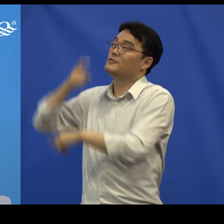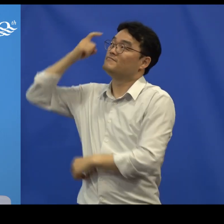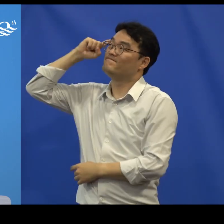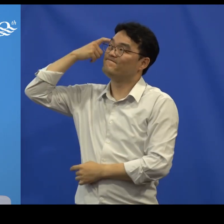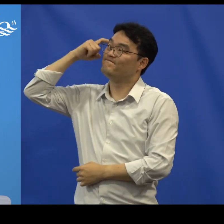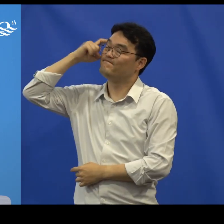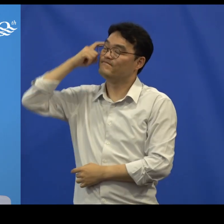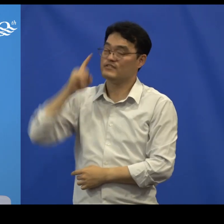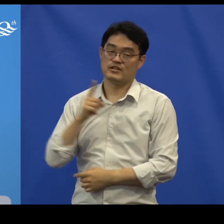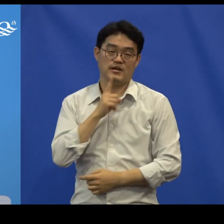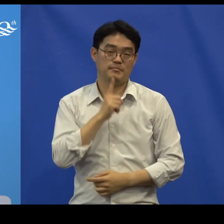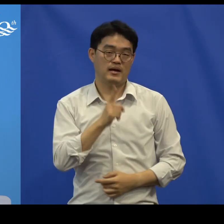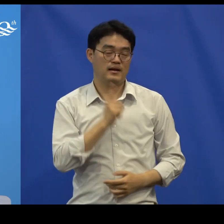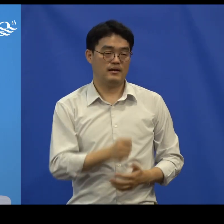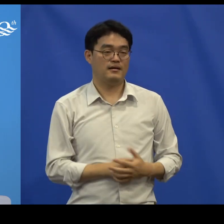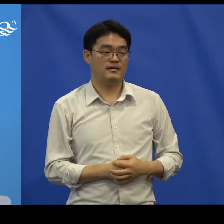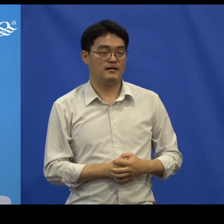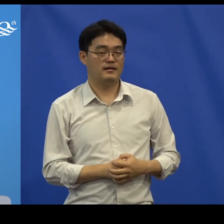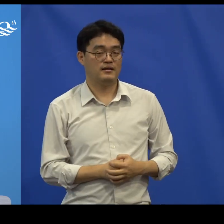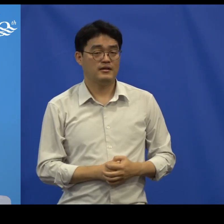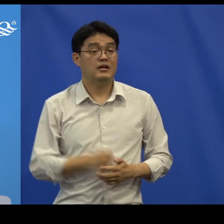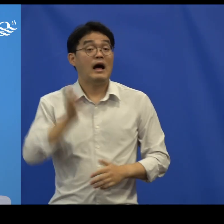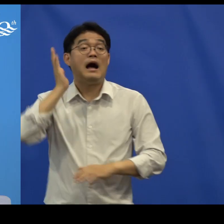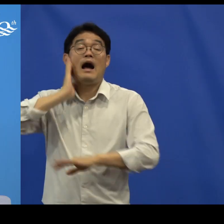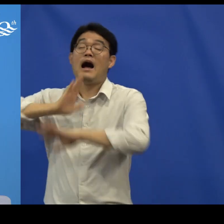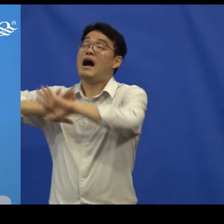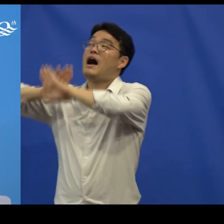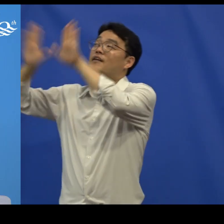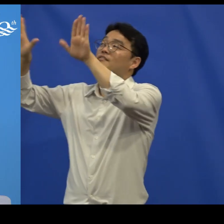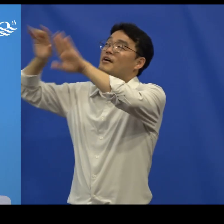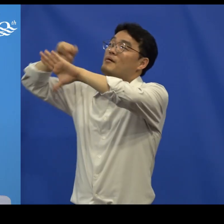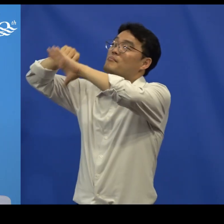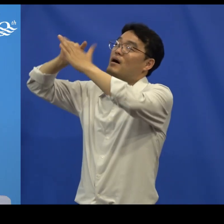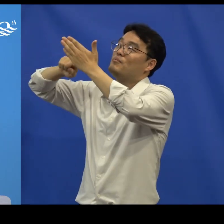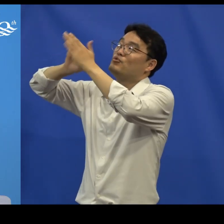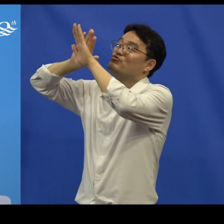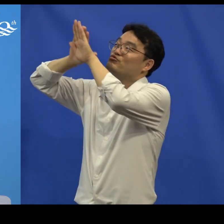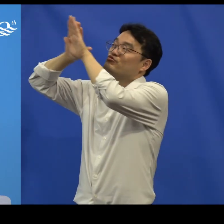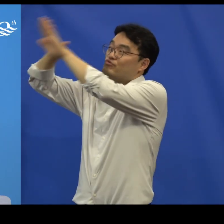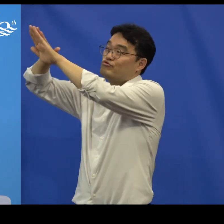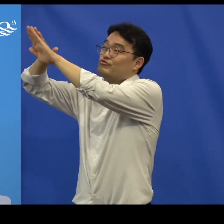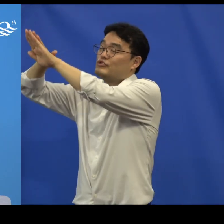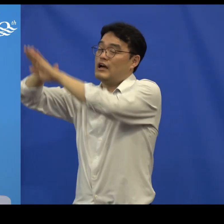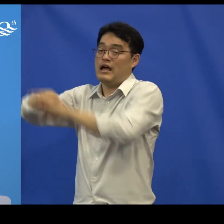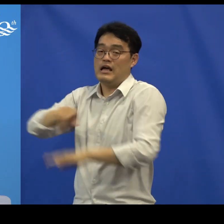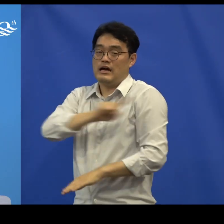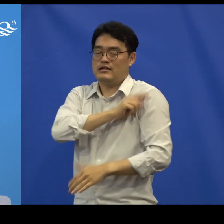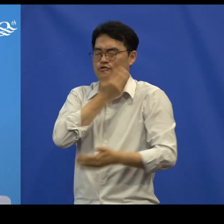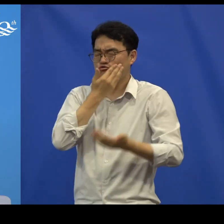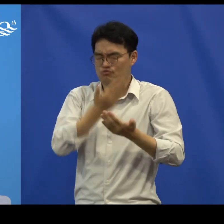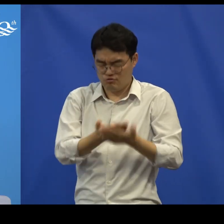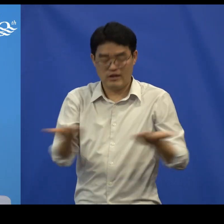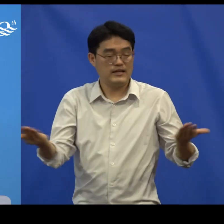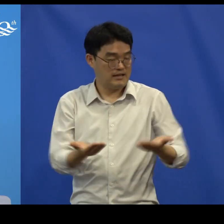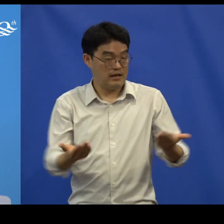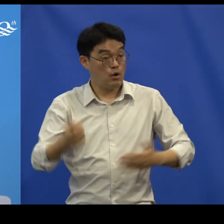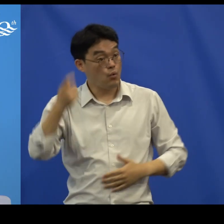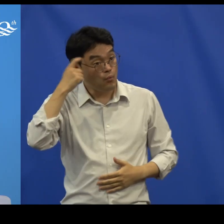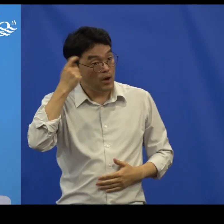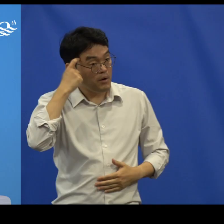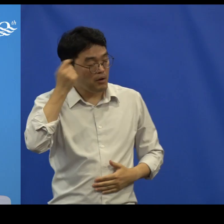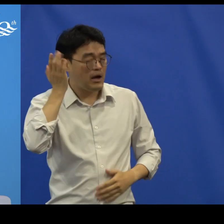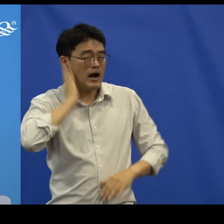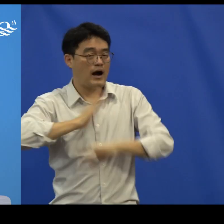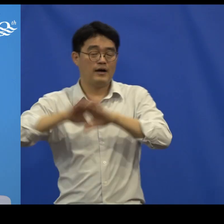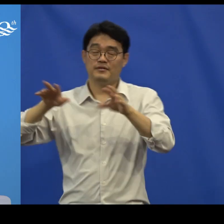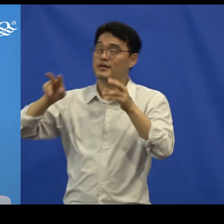마음을 두는 것은 현실을 도피하는 게 아니다. 오히려 가장 실제적인 일을 하게 만든다. 왜냐하면 하늘을 바라보는 사람만이 이 땅을